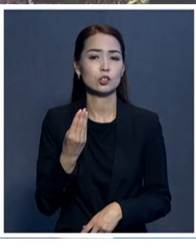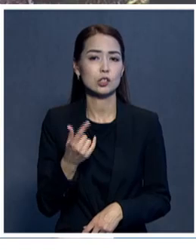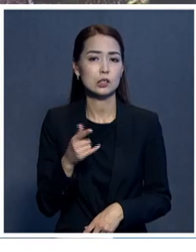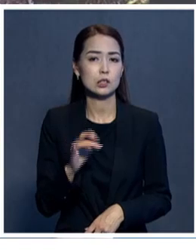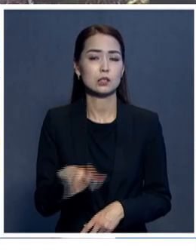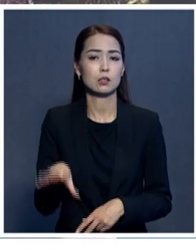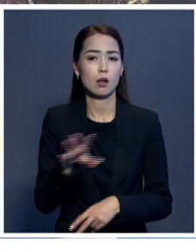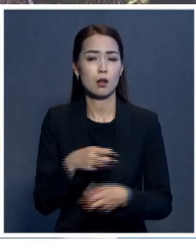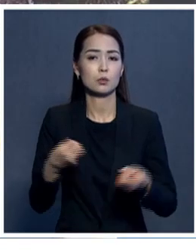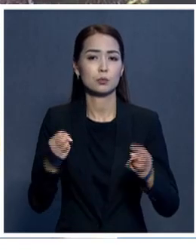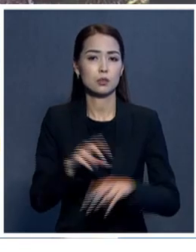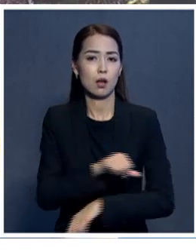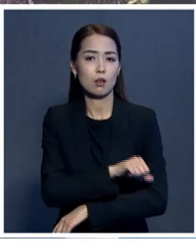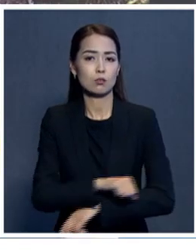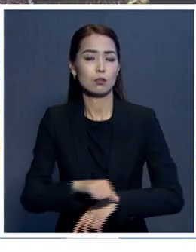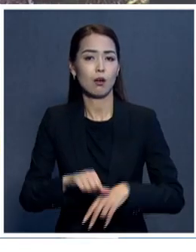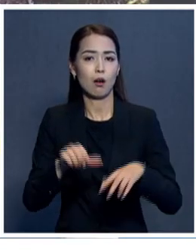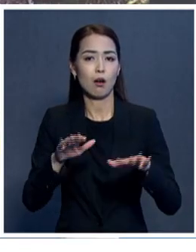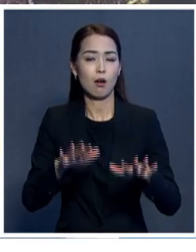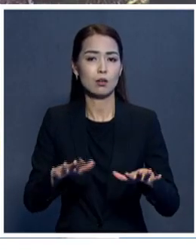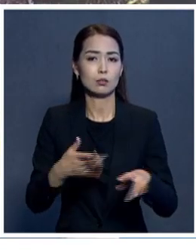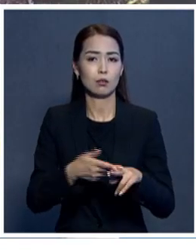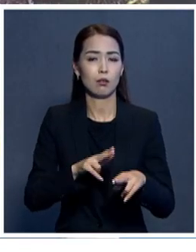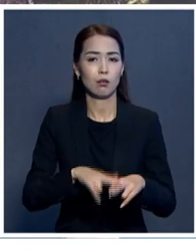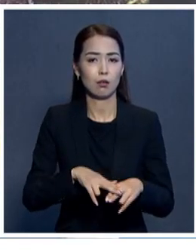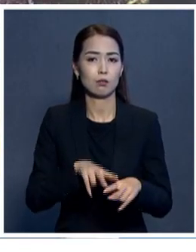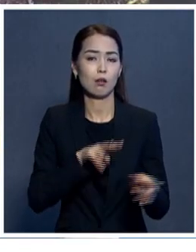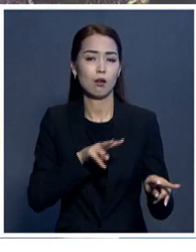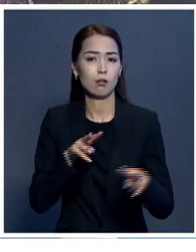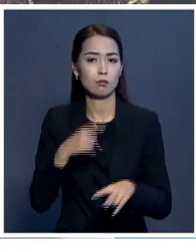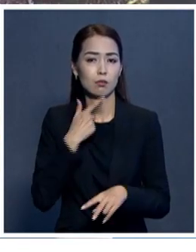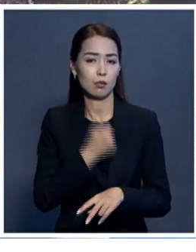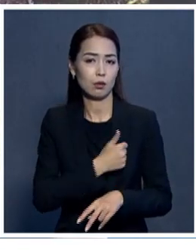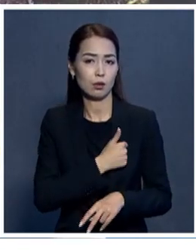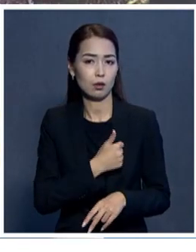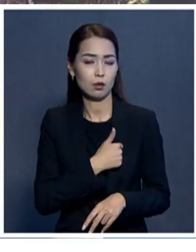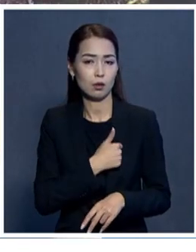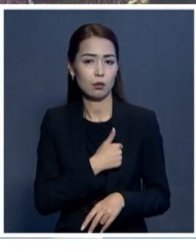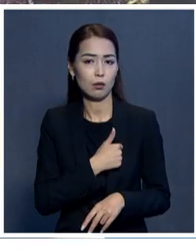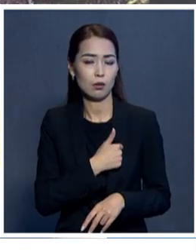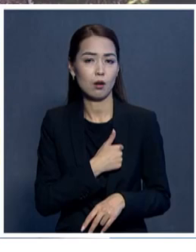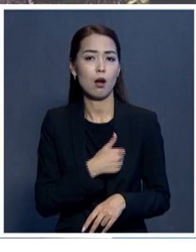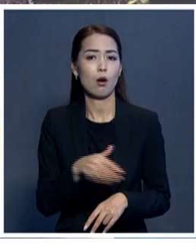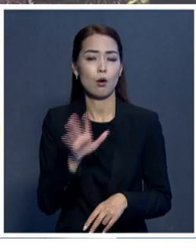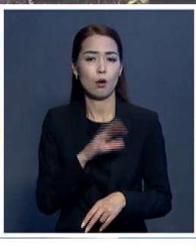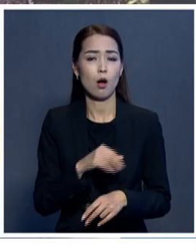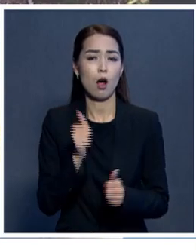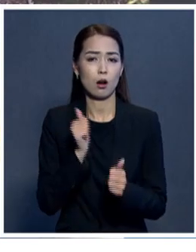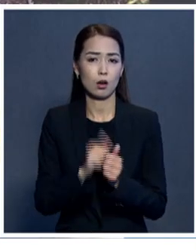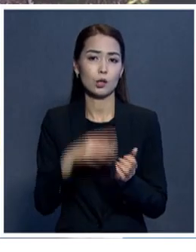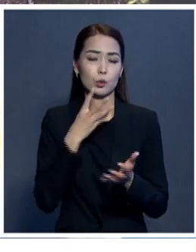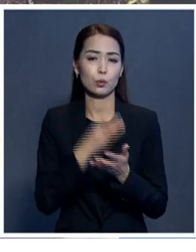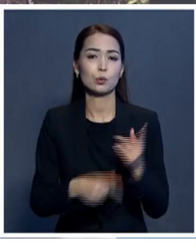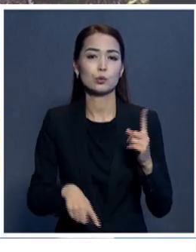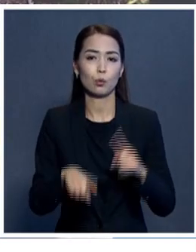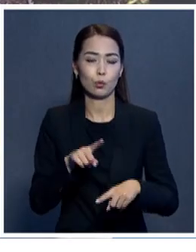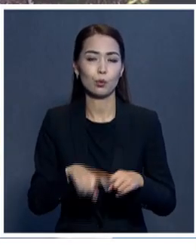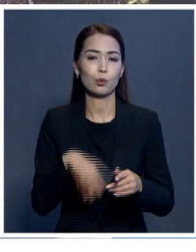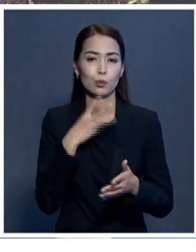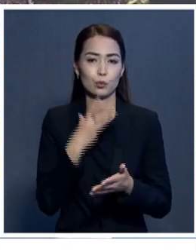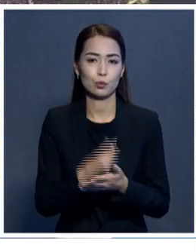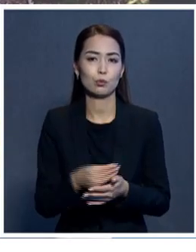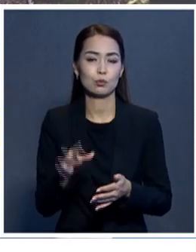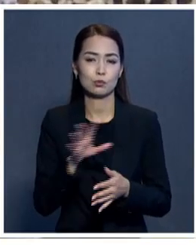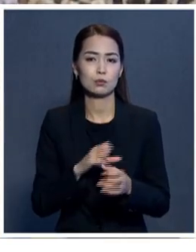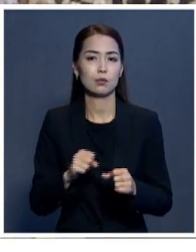басқармаларына, шекара жасақтарына дайынды сарбаздарды дайындаймыз. Өзіміз қазіргі таңда өзімізге қалатындай